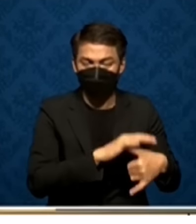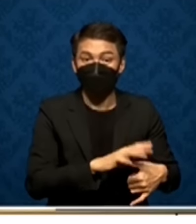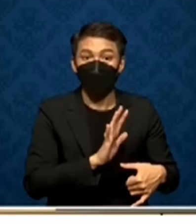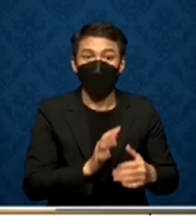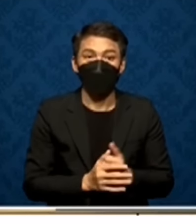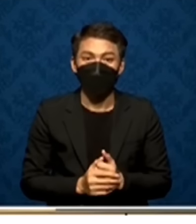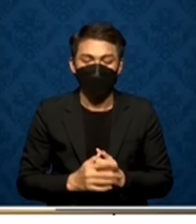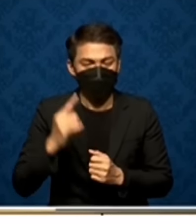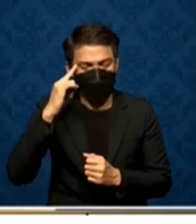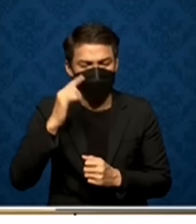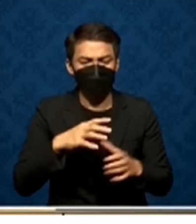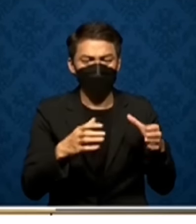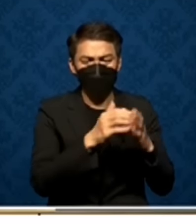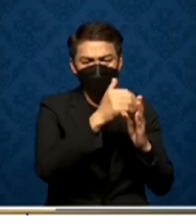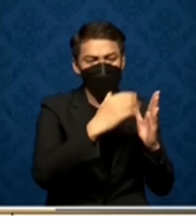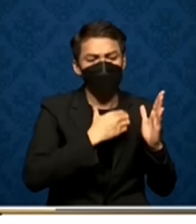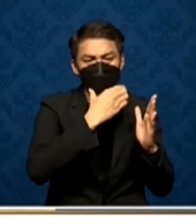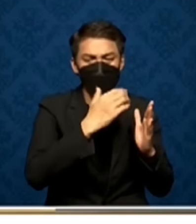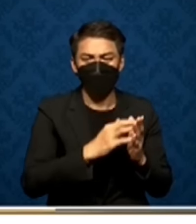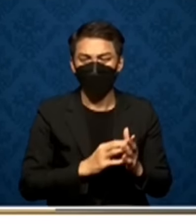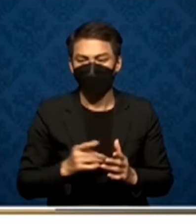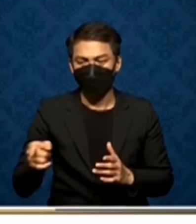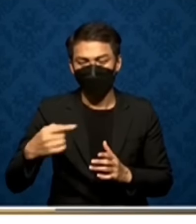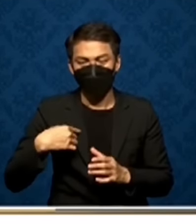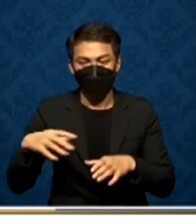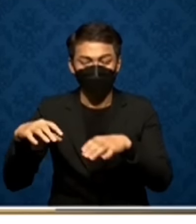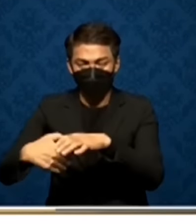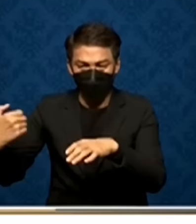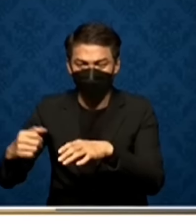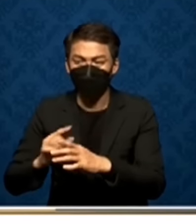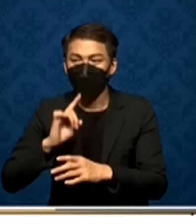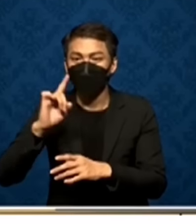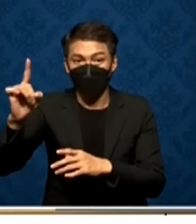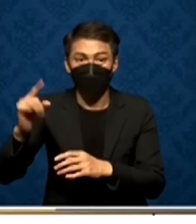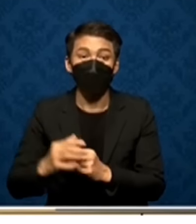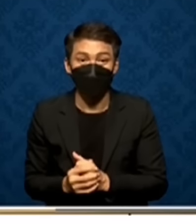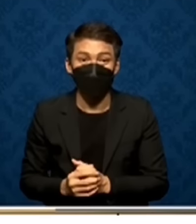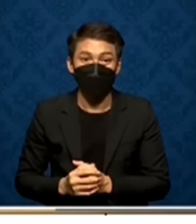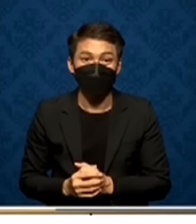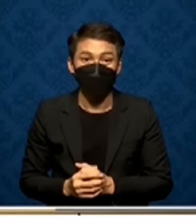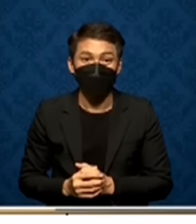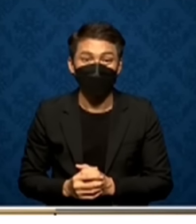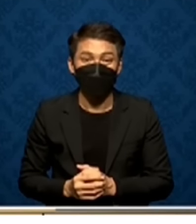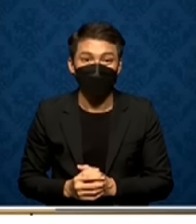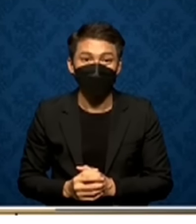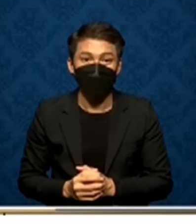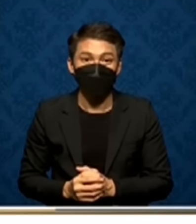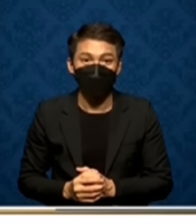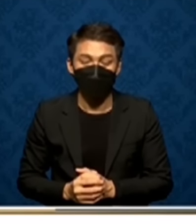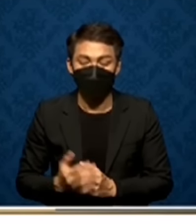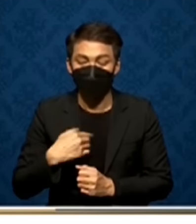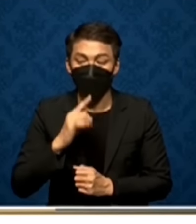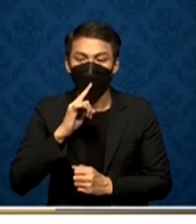ชาติพันธุ์บนดอยเขาก็ไปฟ้องอนุญาโตตุลาการสิ่งที่ภาพ